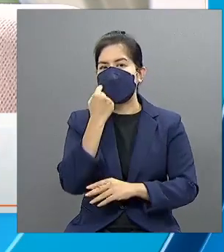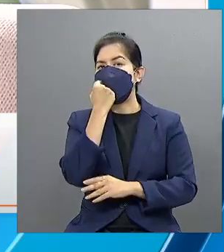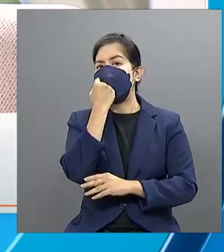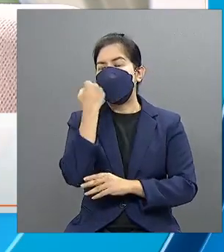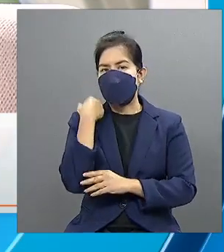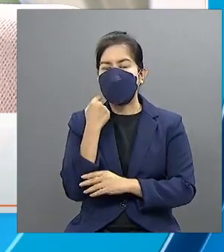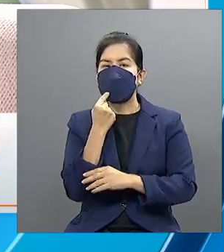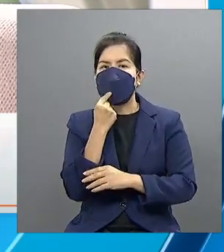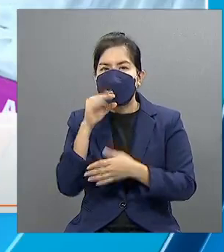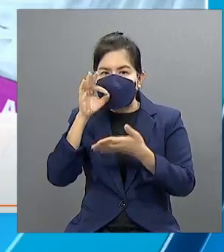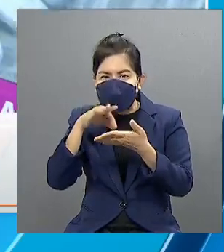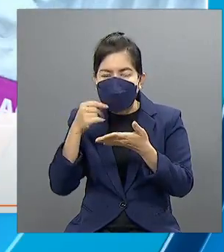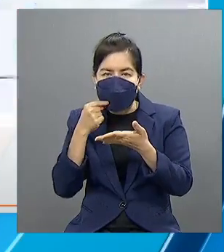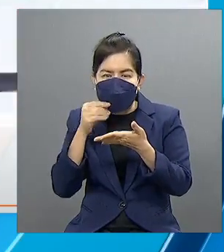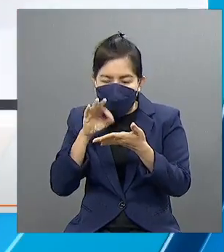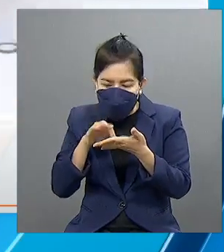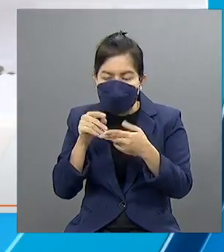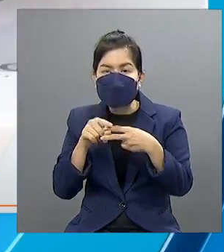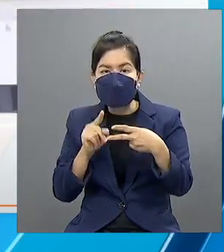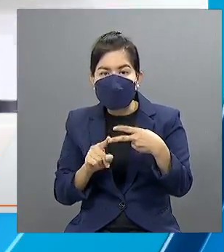ก่อนอื่นต้องทำความเข้าใจก่อนว่า